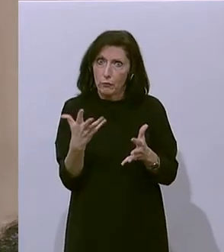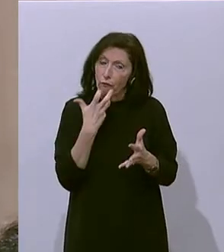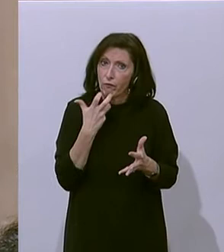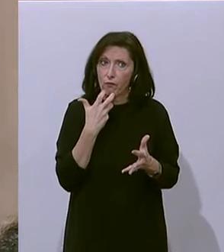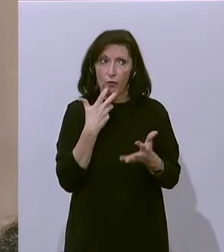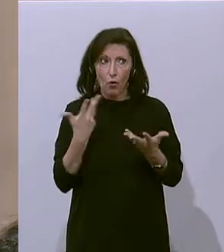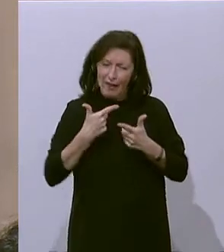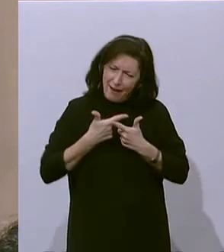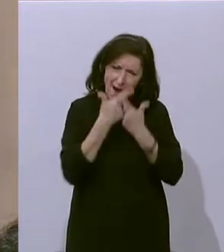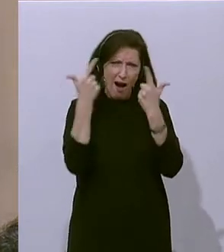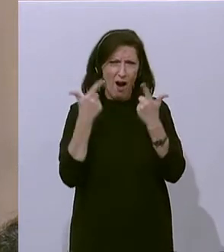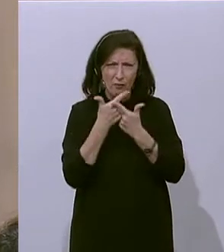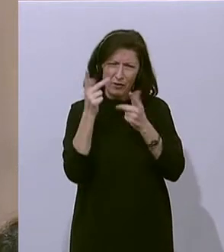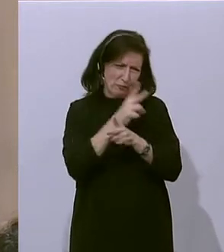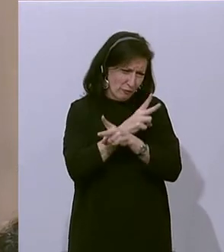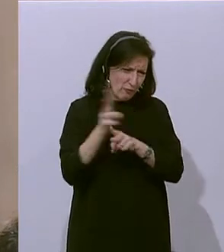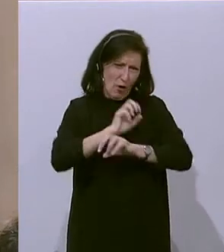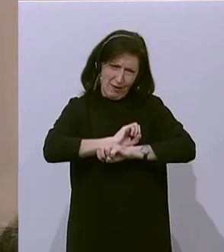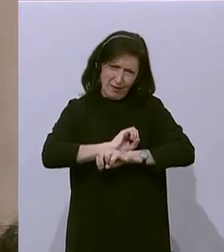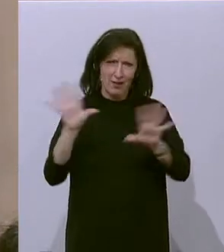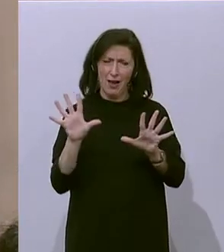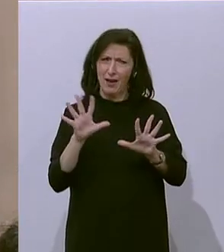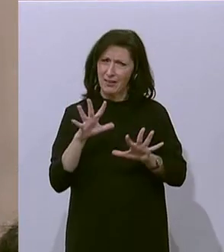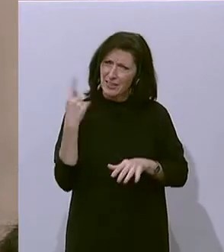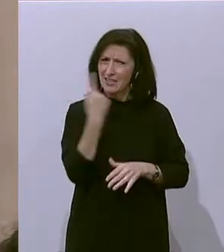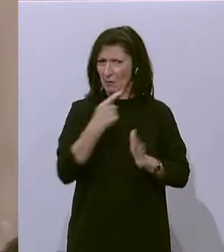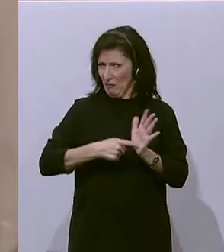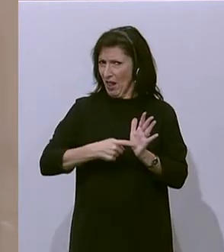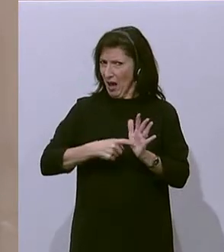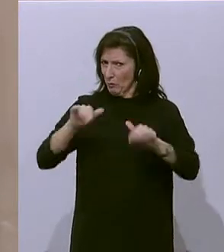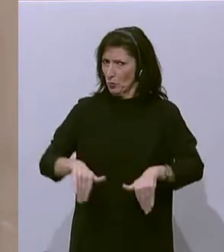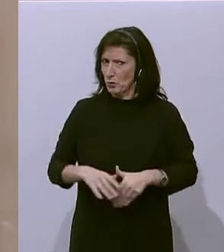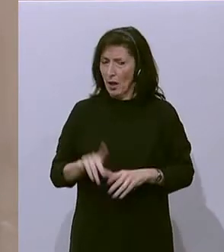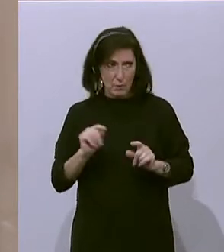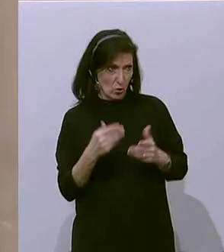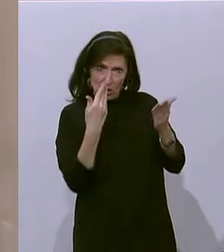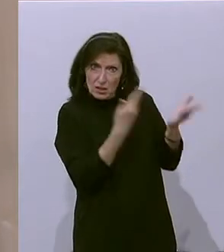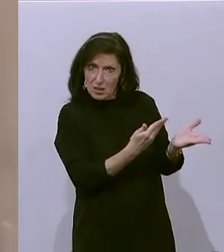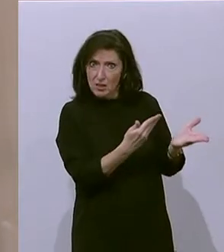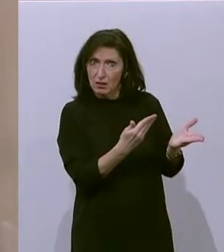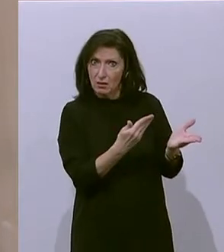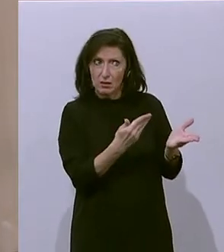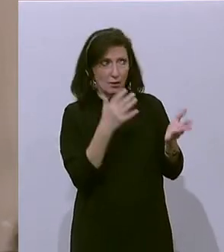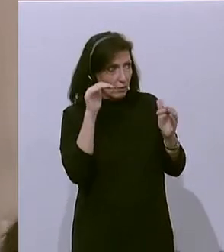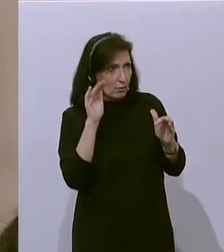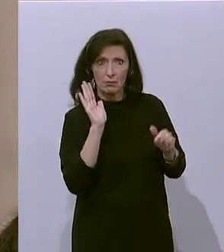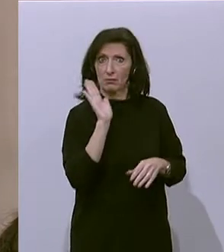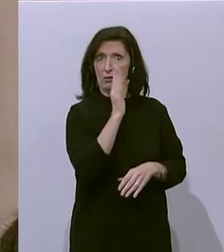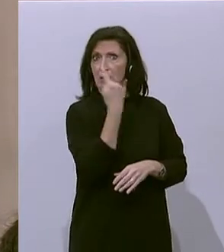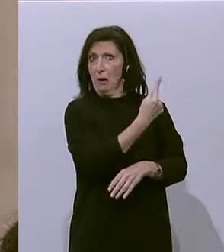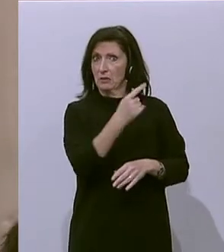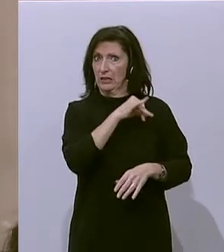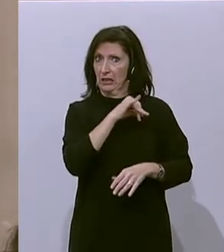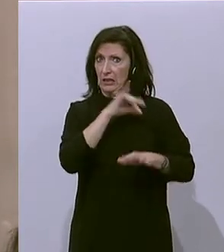so lückenlos wie möglich geschieht. Das heißt, Sie müssten ein großes Interesse haben, uns in